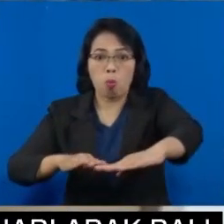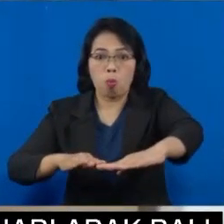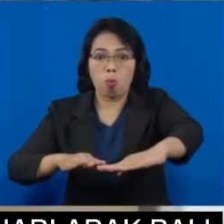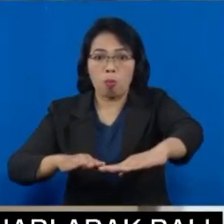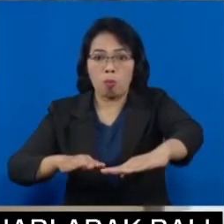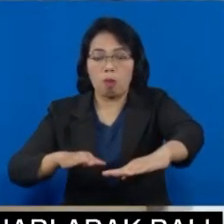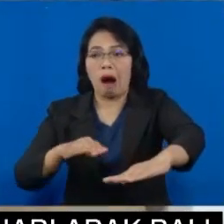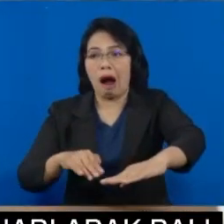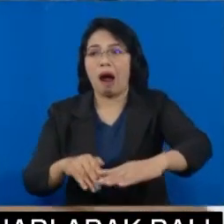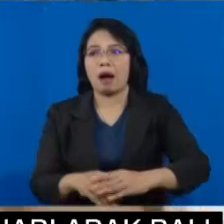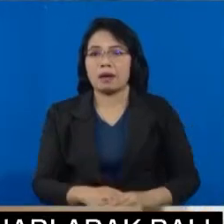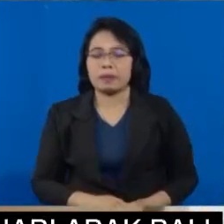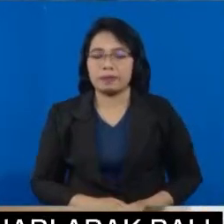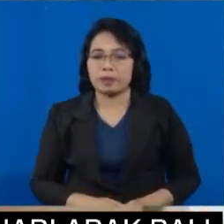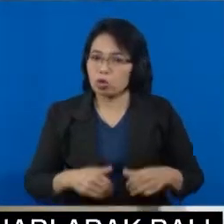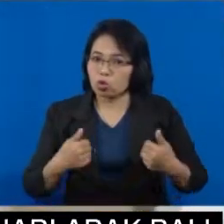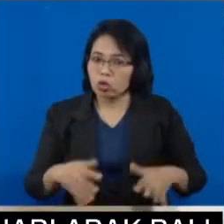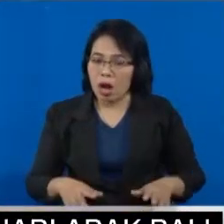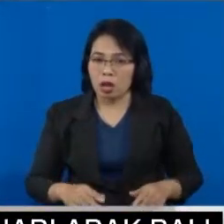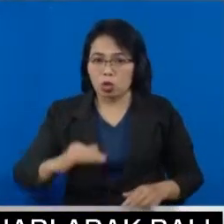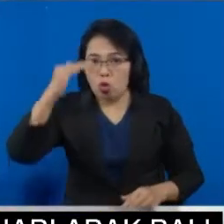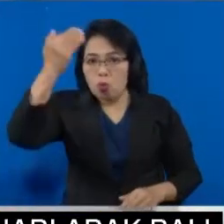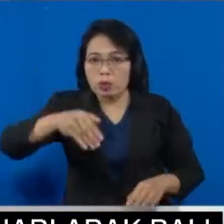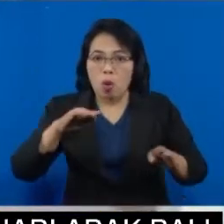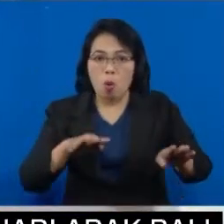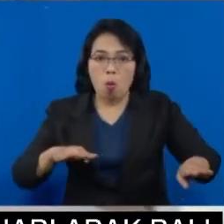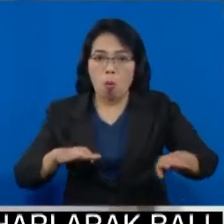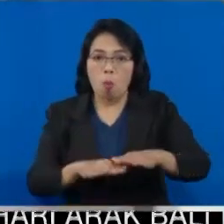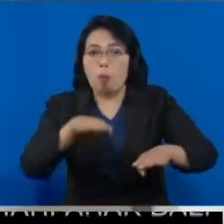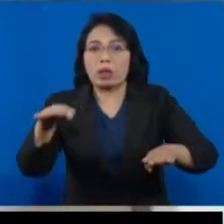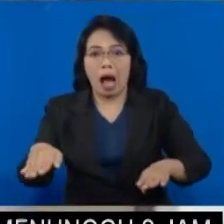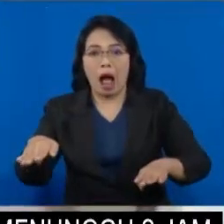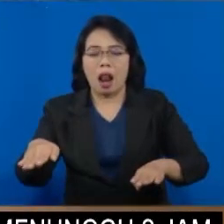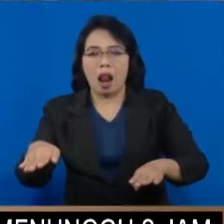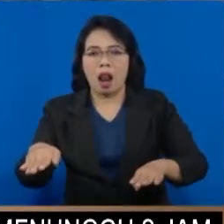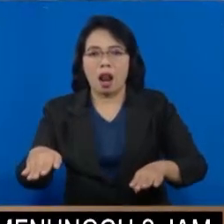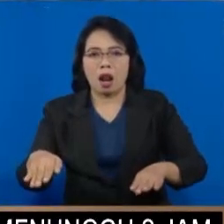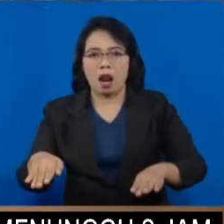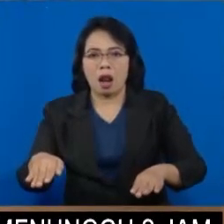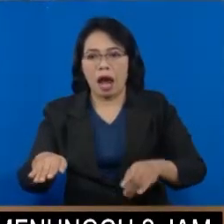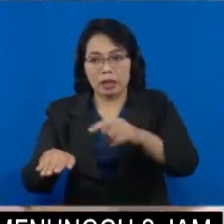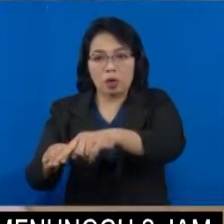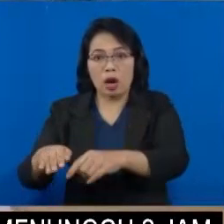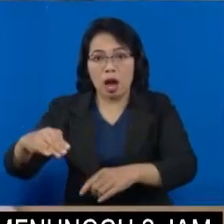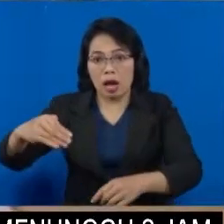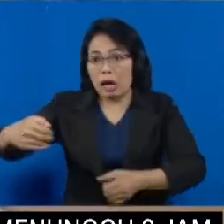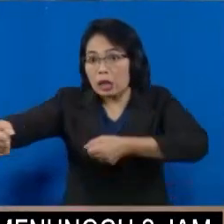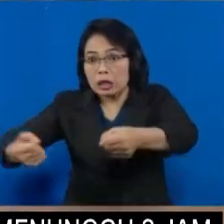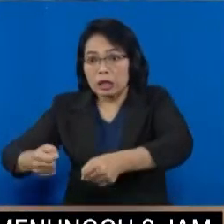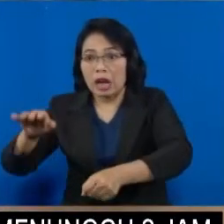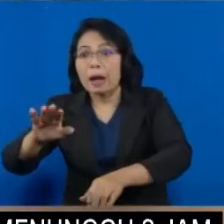bagian kanan kita. Habis itu bus kita itu kayak mental, akhirnya nabrak truk yang lagi